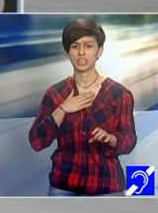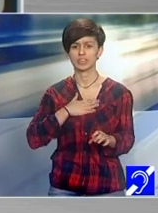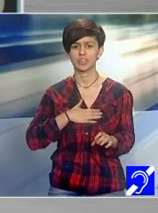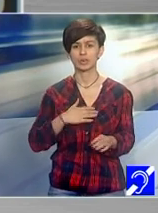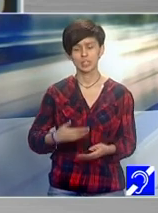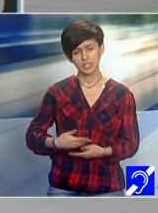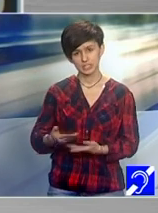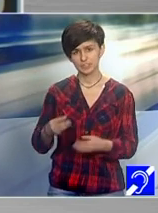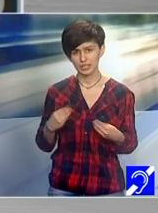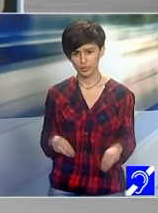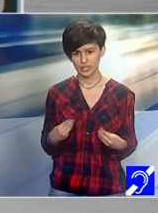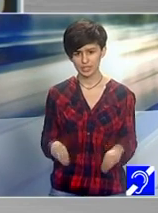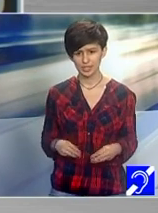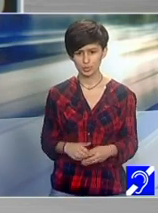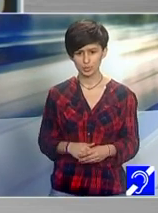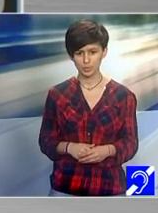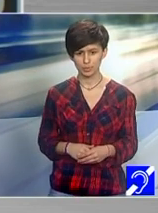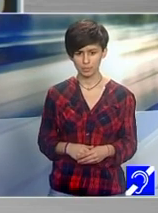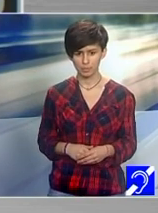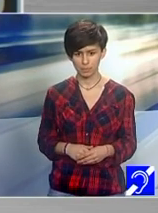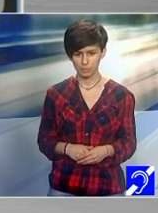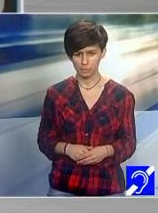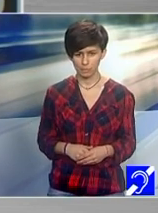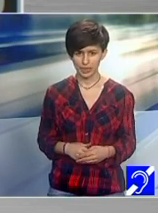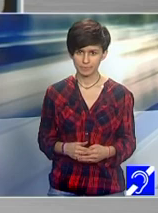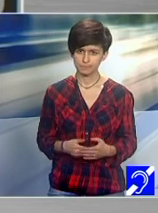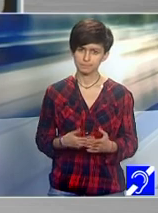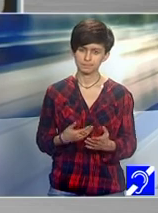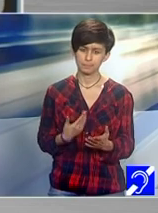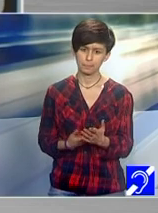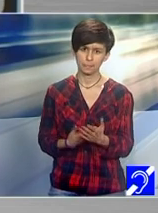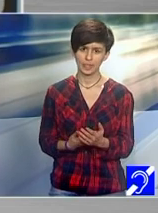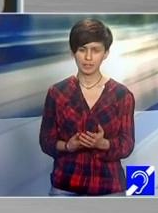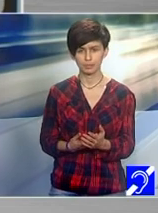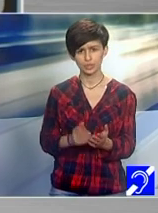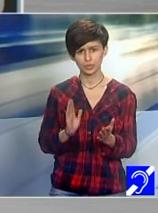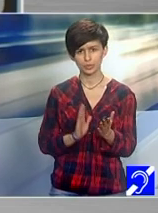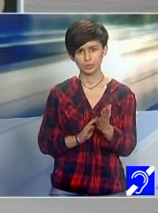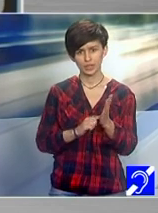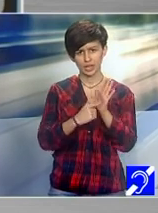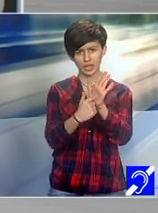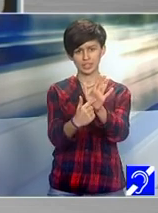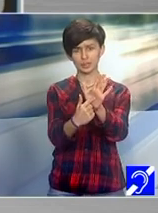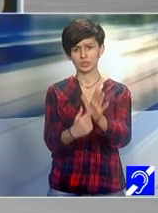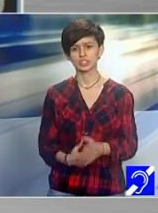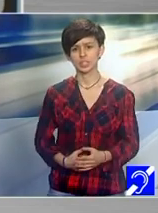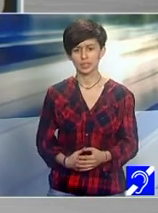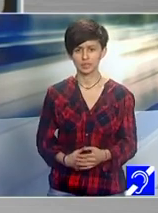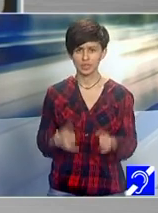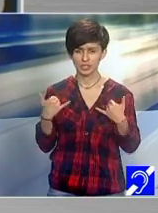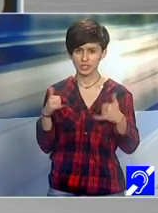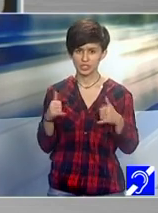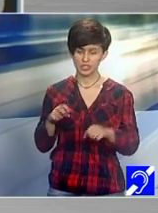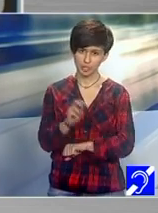un exemplu, un alt exemplu, pentru a demonstra ce poate să însemne participarea